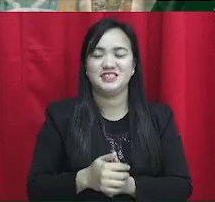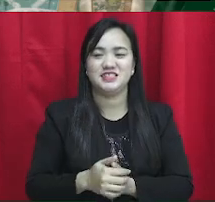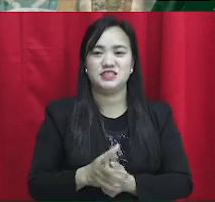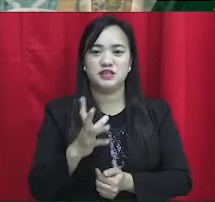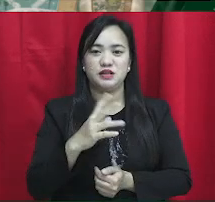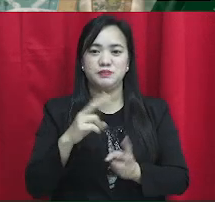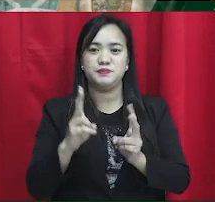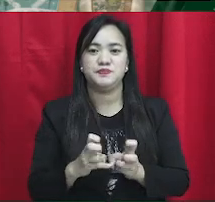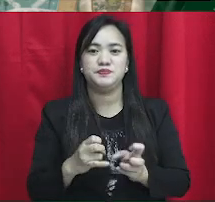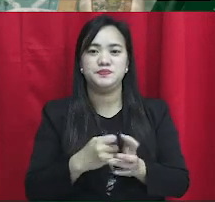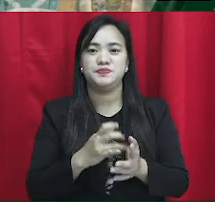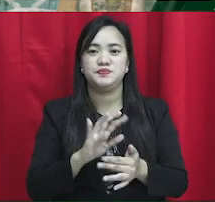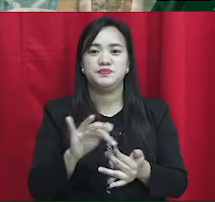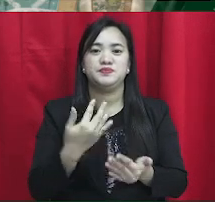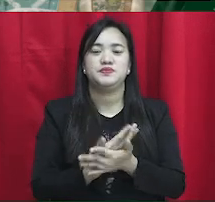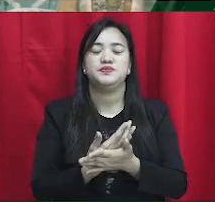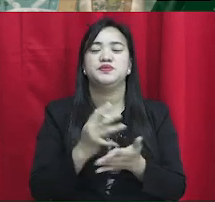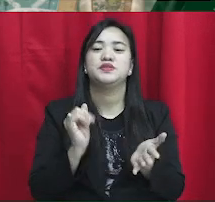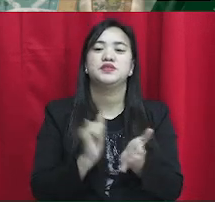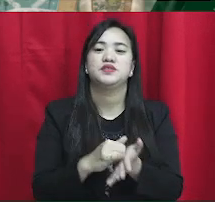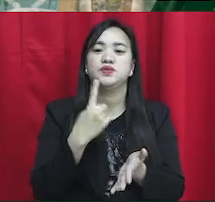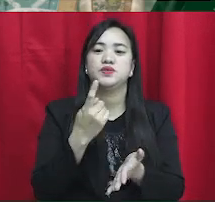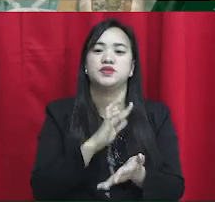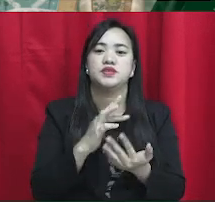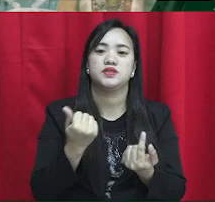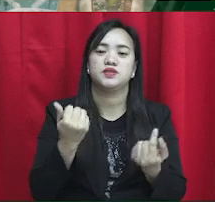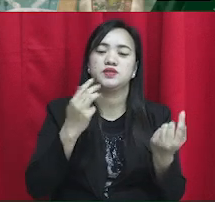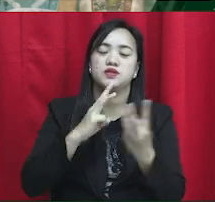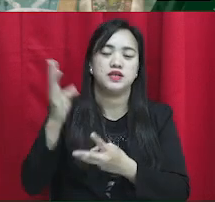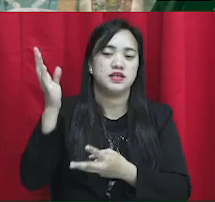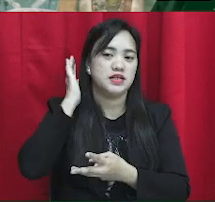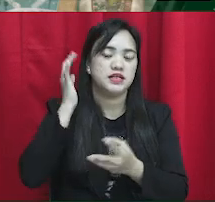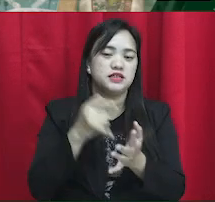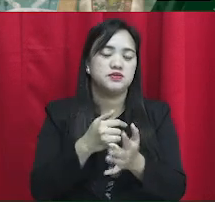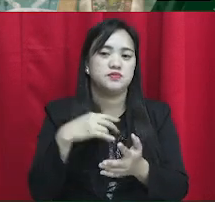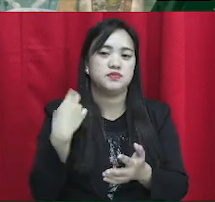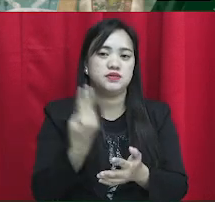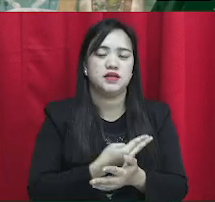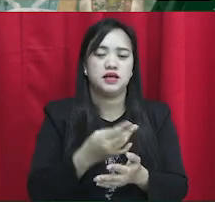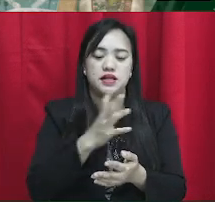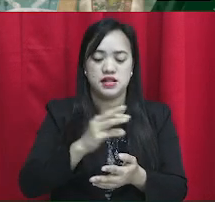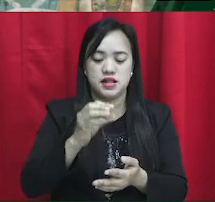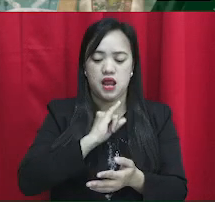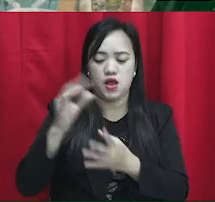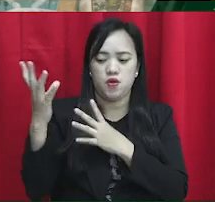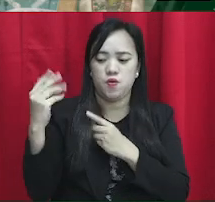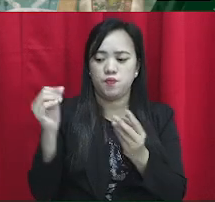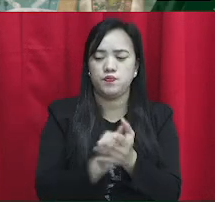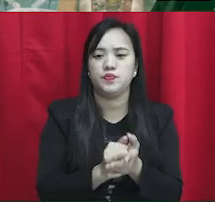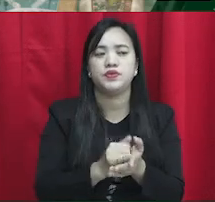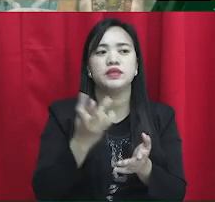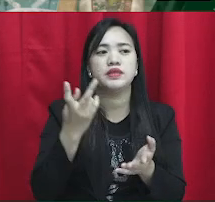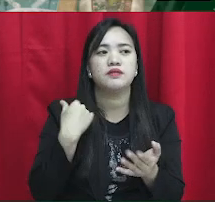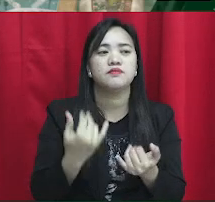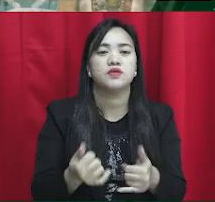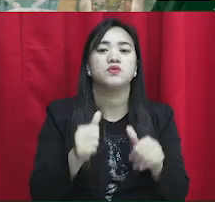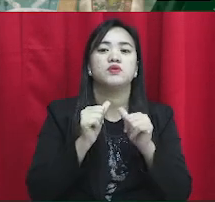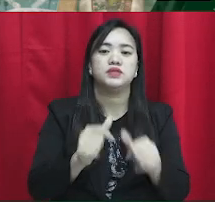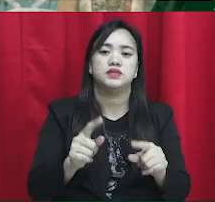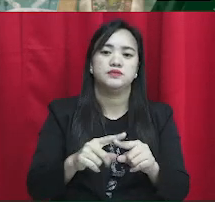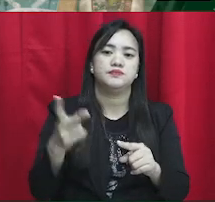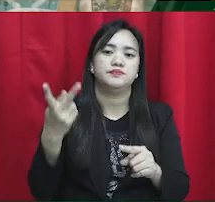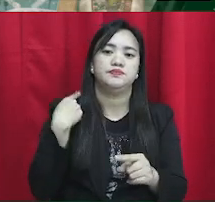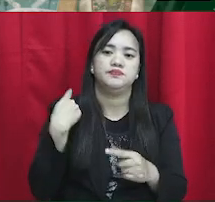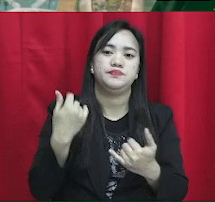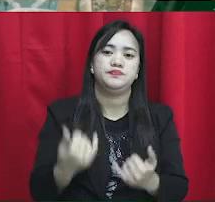sa lahat ng ang makikinig, marami pong salamat. At sana'y patuloy nating subaybayan ang ating programang